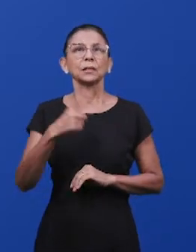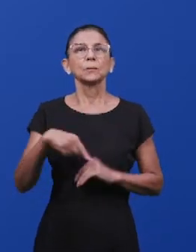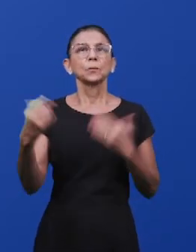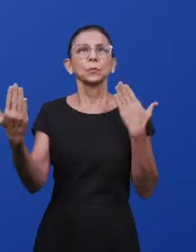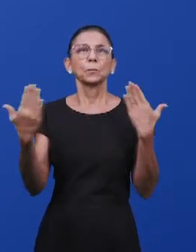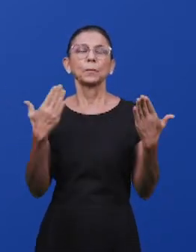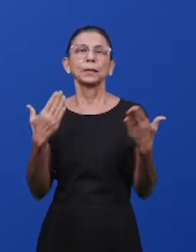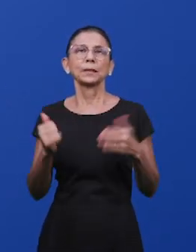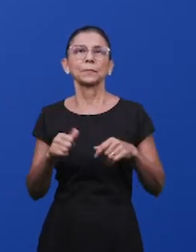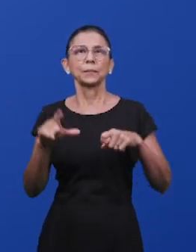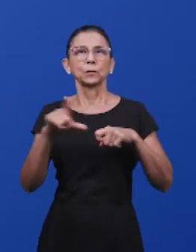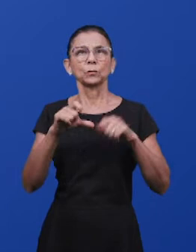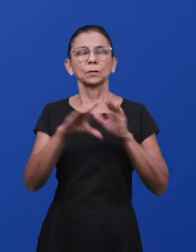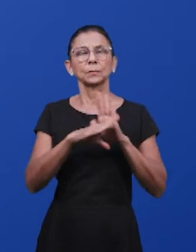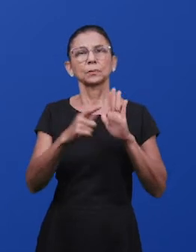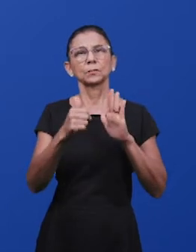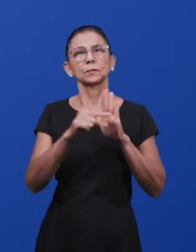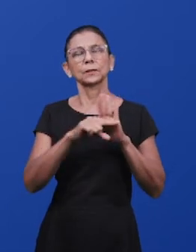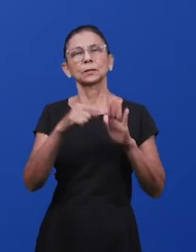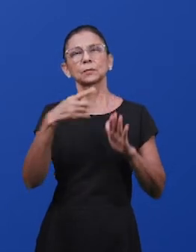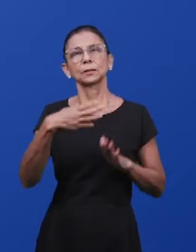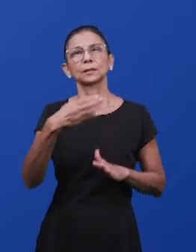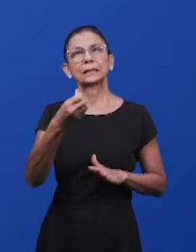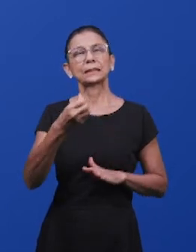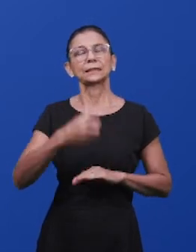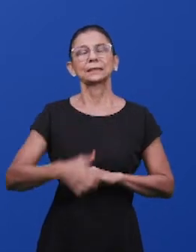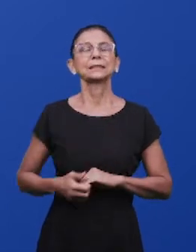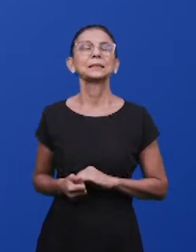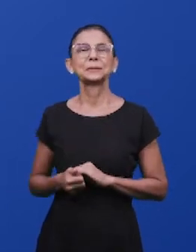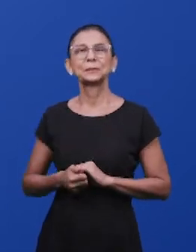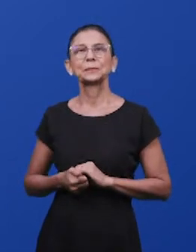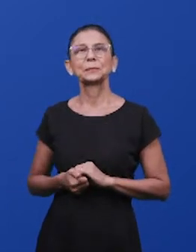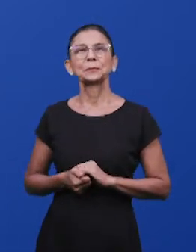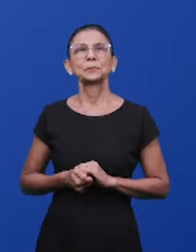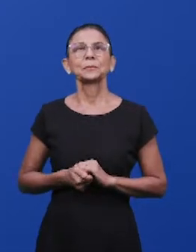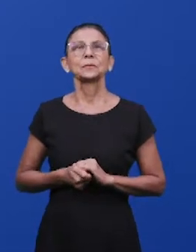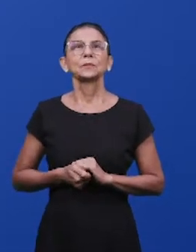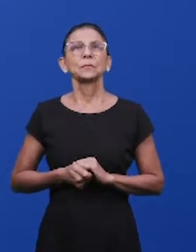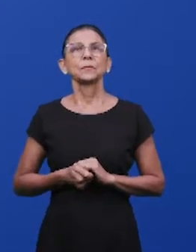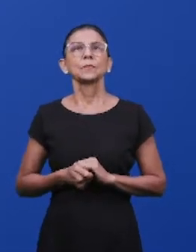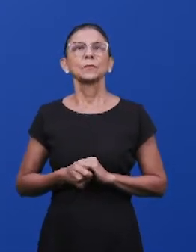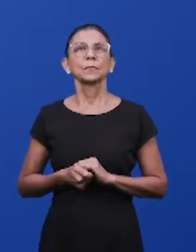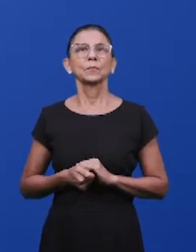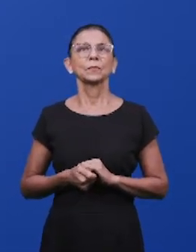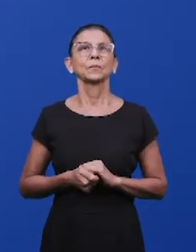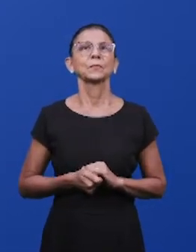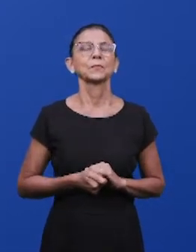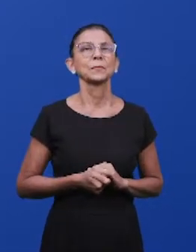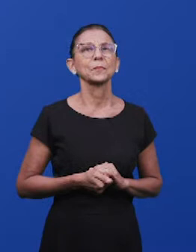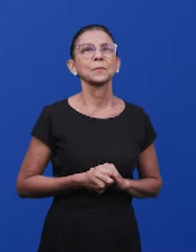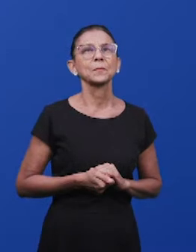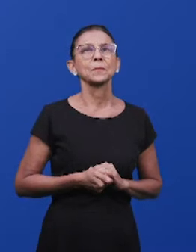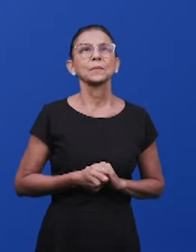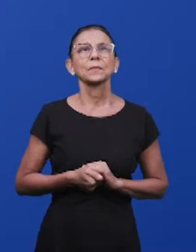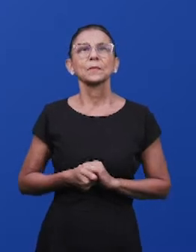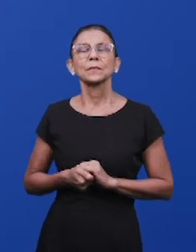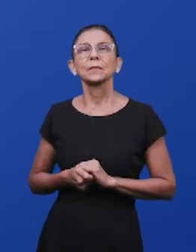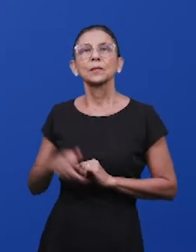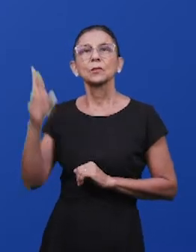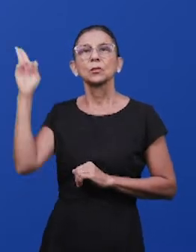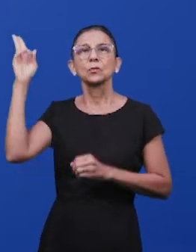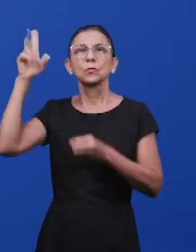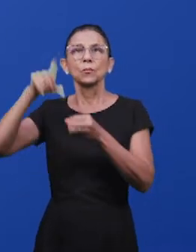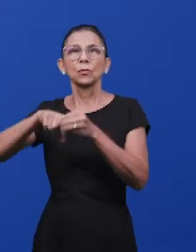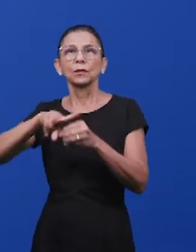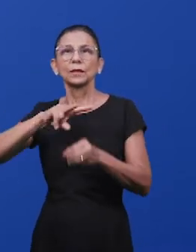di Luca 12, versetto 46. Il padrone di quel servo verrà nel giorno in cui